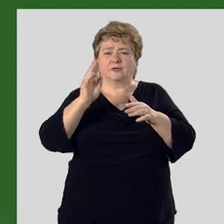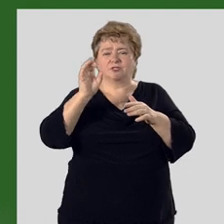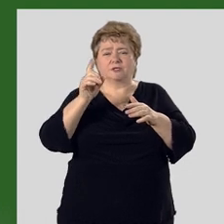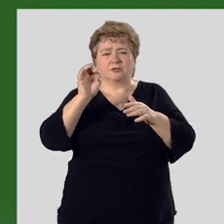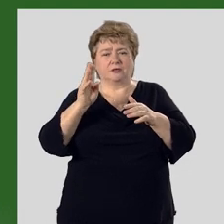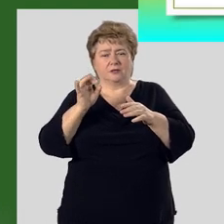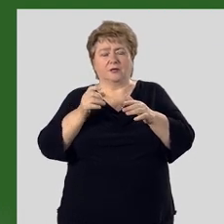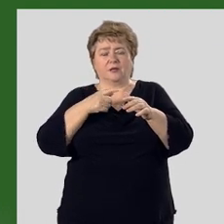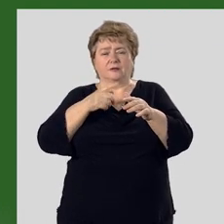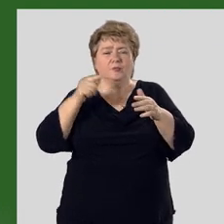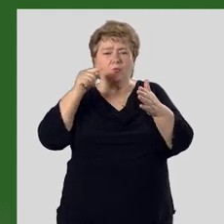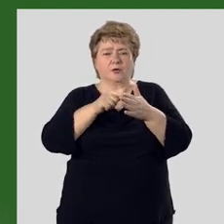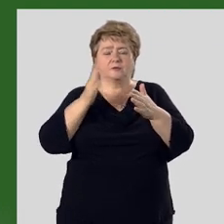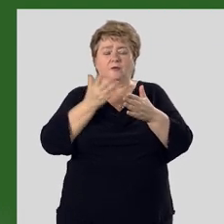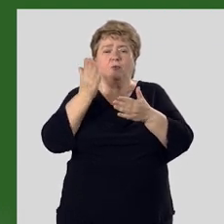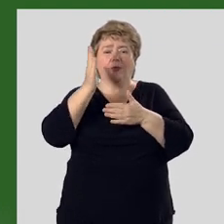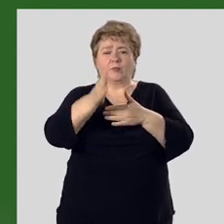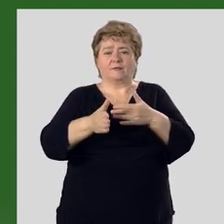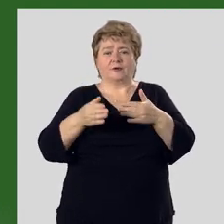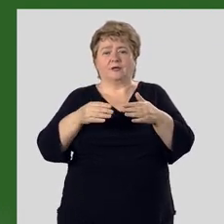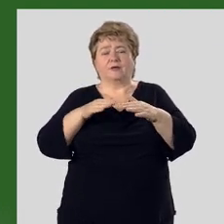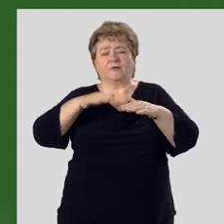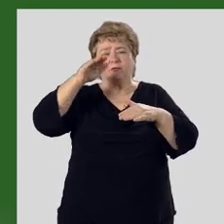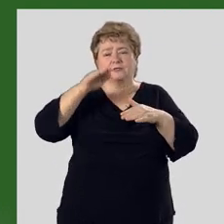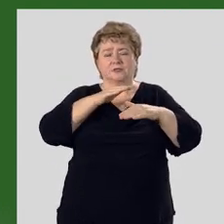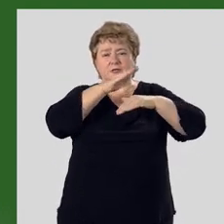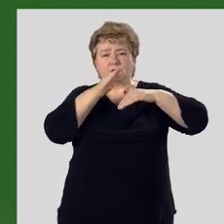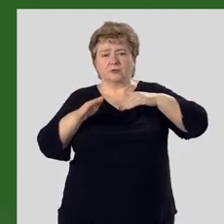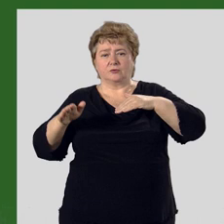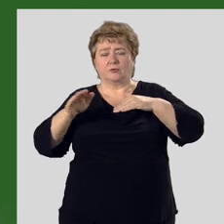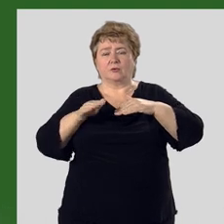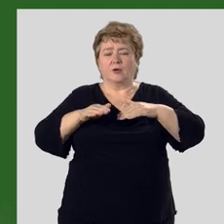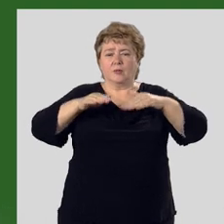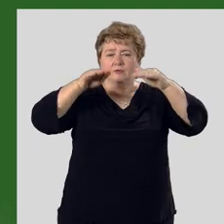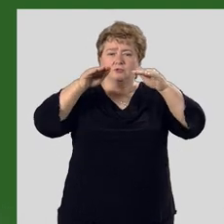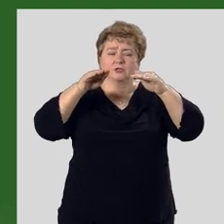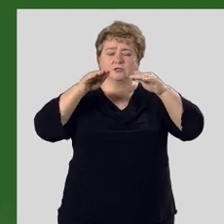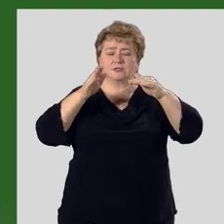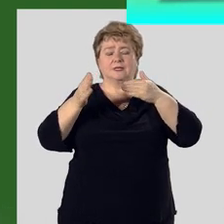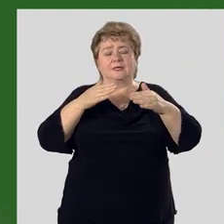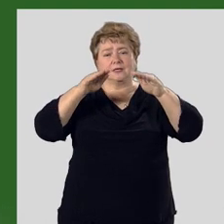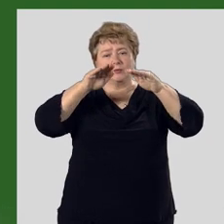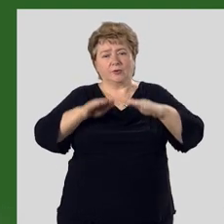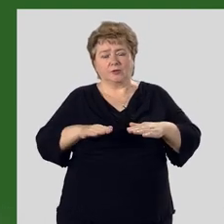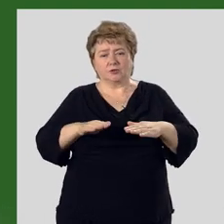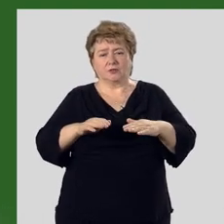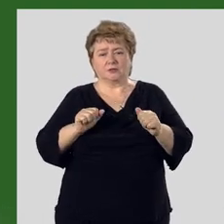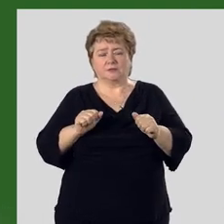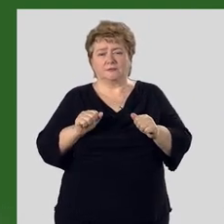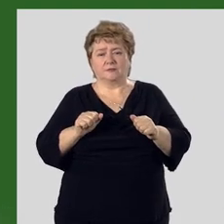Они показывают, в каком направлении высота склона повышается или понижается.